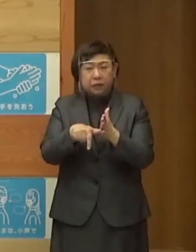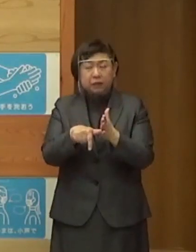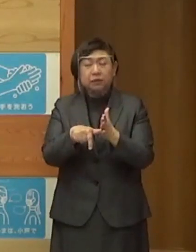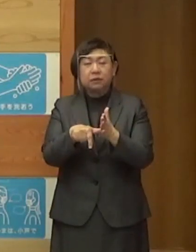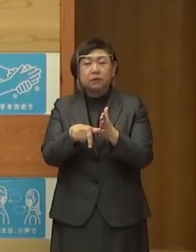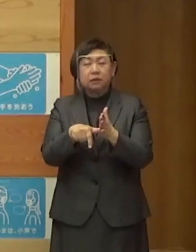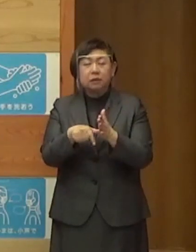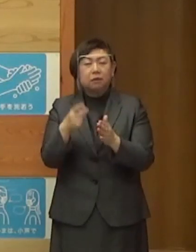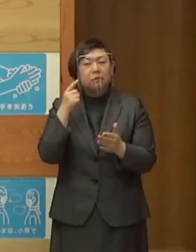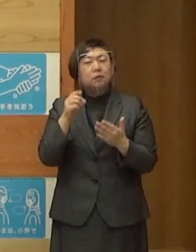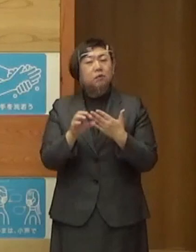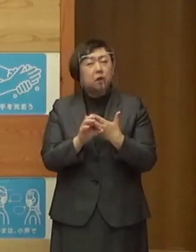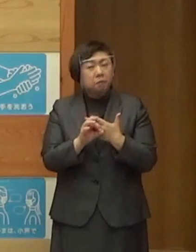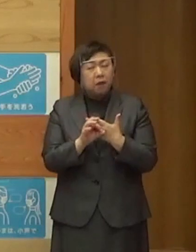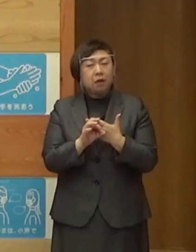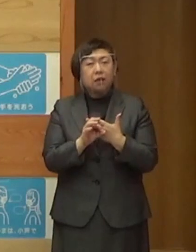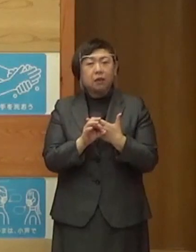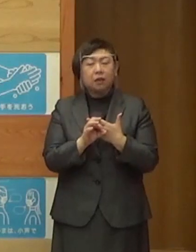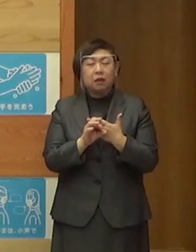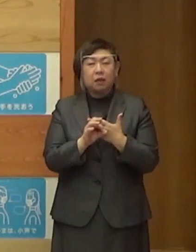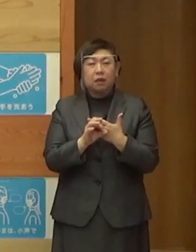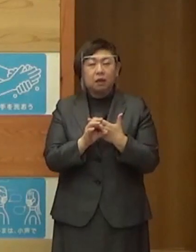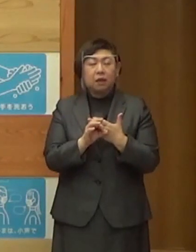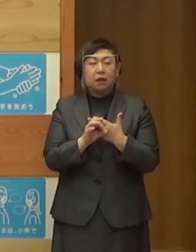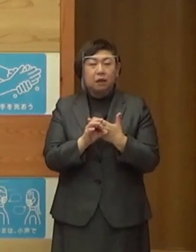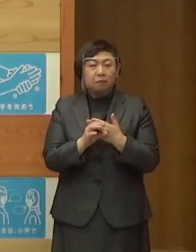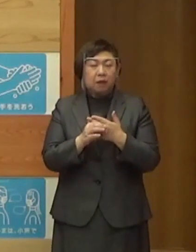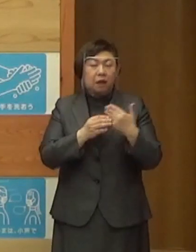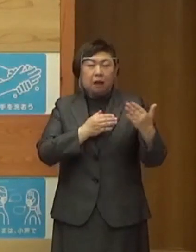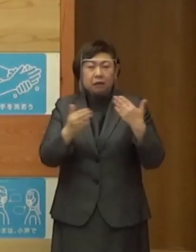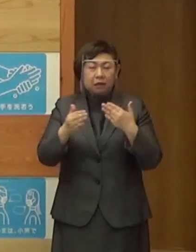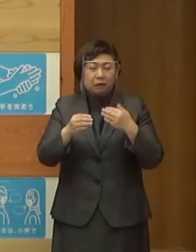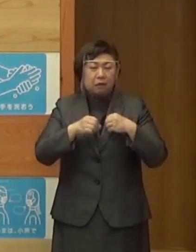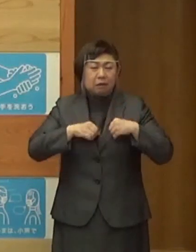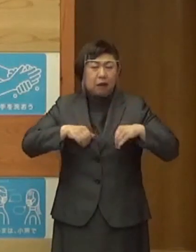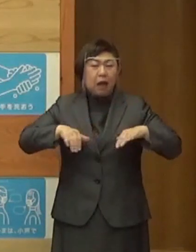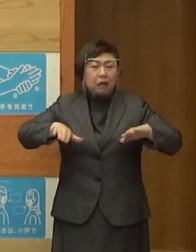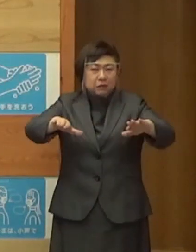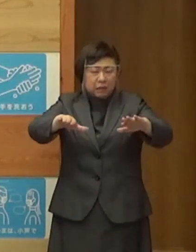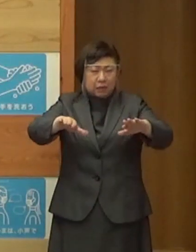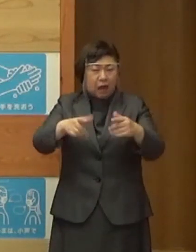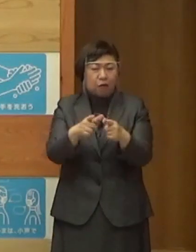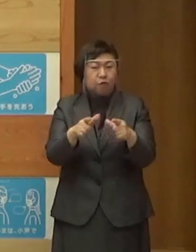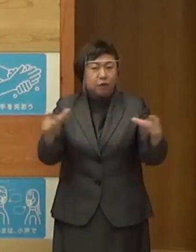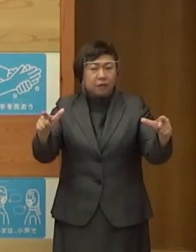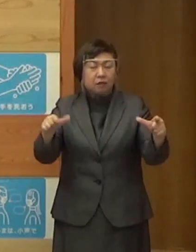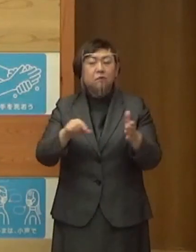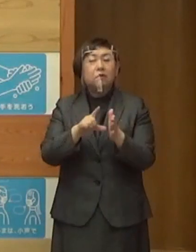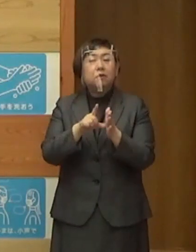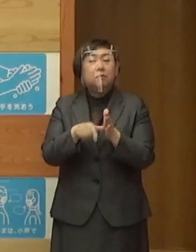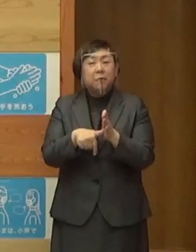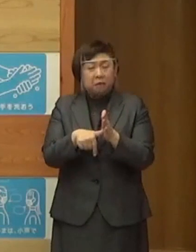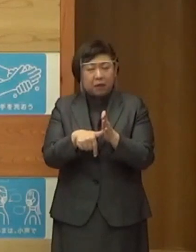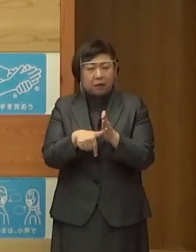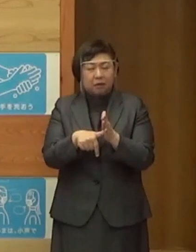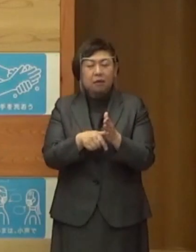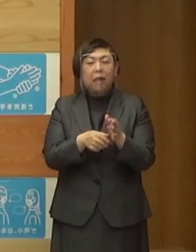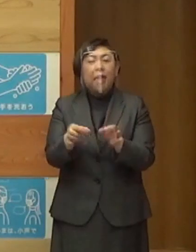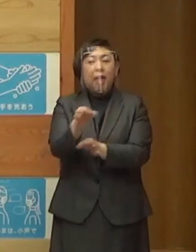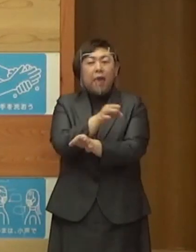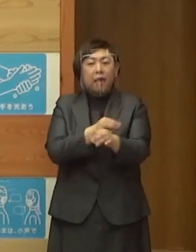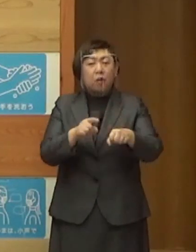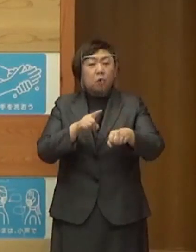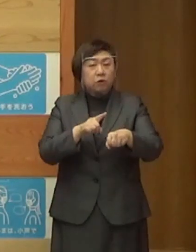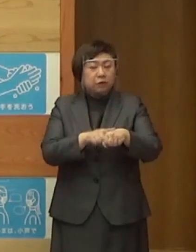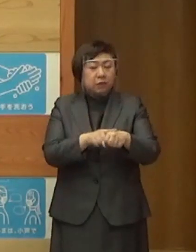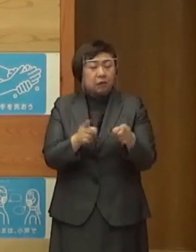、例えば顕著な感染拡大、そういうものが見られる場合に、営業時間の短縮